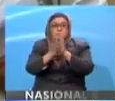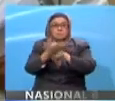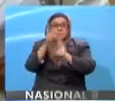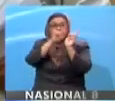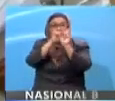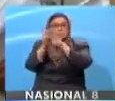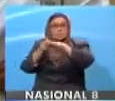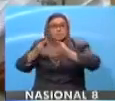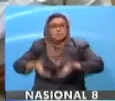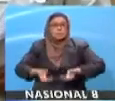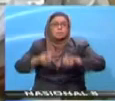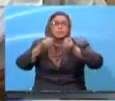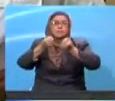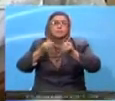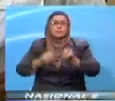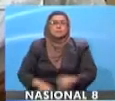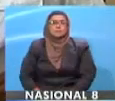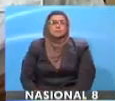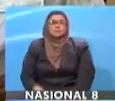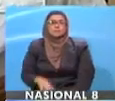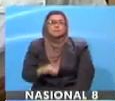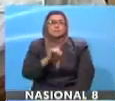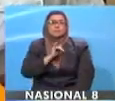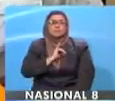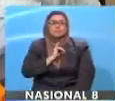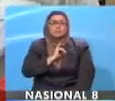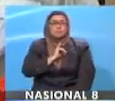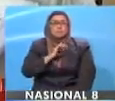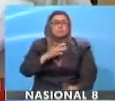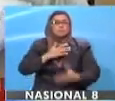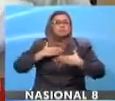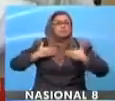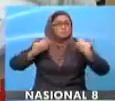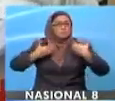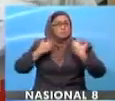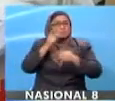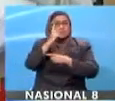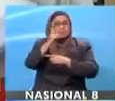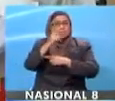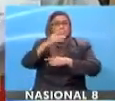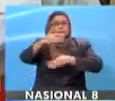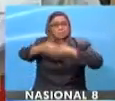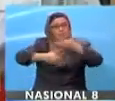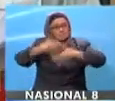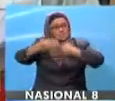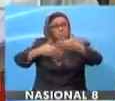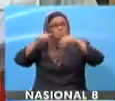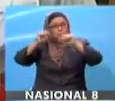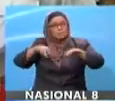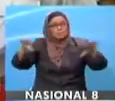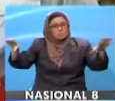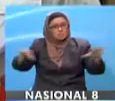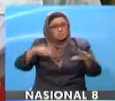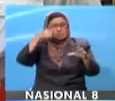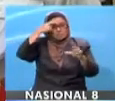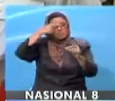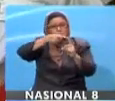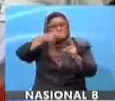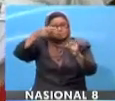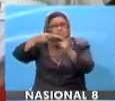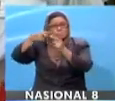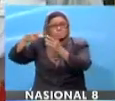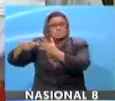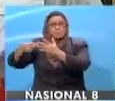We hope to see from the day that we announced today the progress that could be made in those respective villages over the next 1 year,